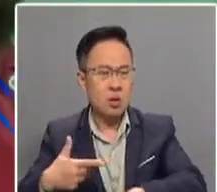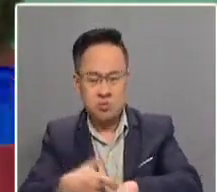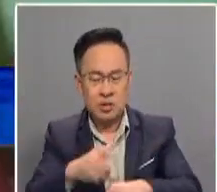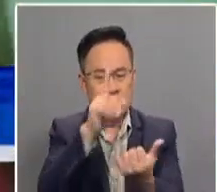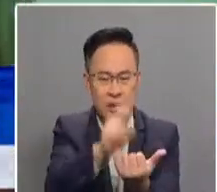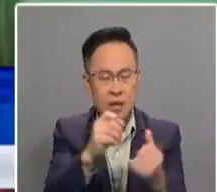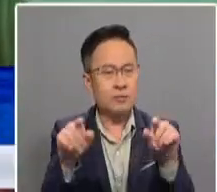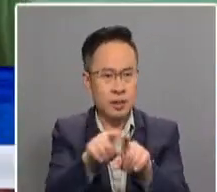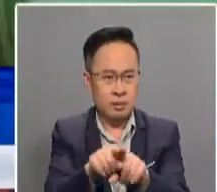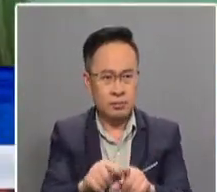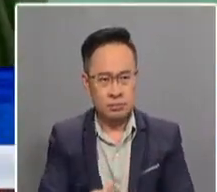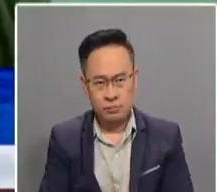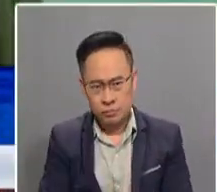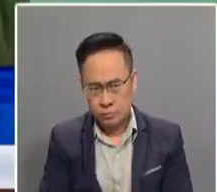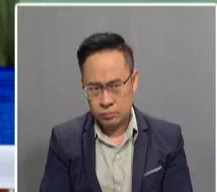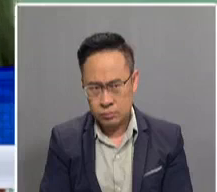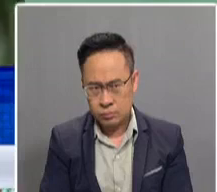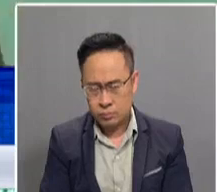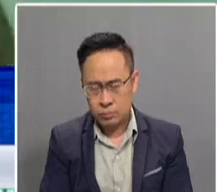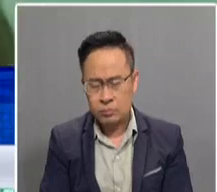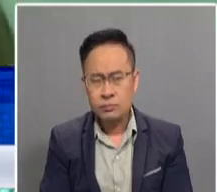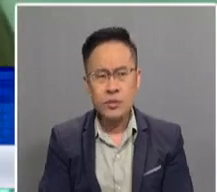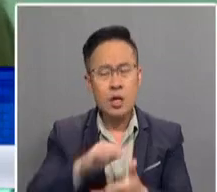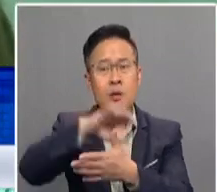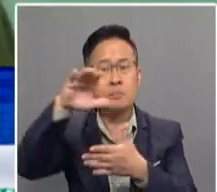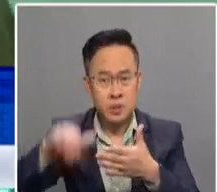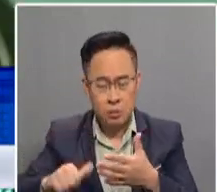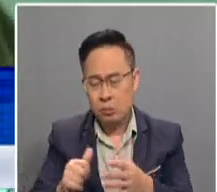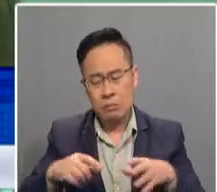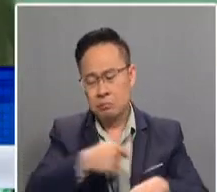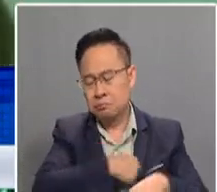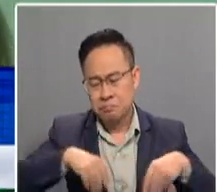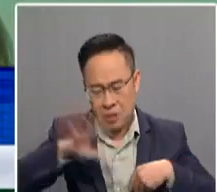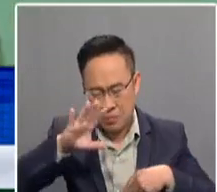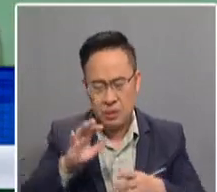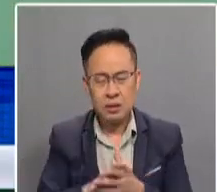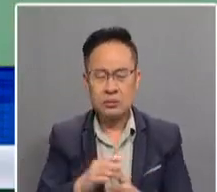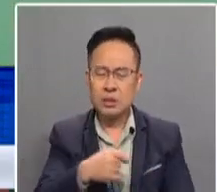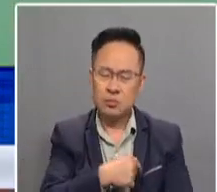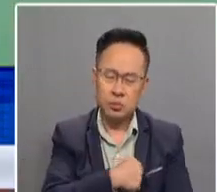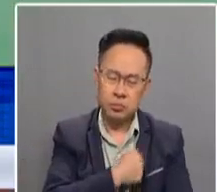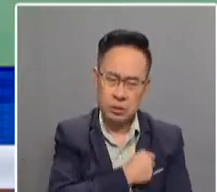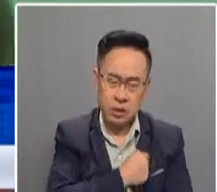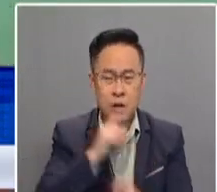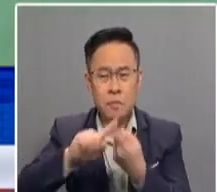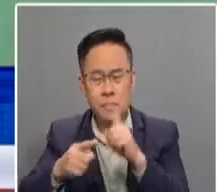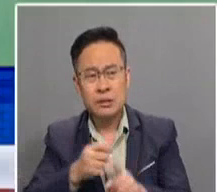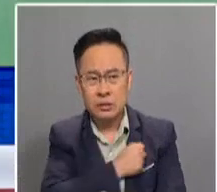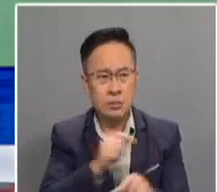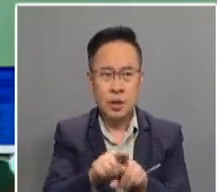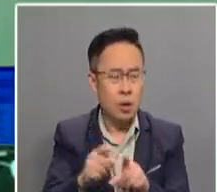น้องเพื่อนฝูงก็ไม่มีใครรับได้อยากให้ตำรวจดำเนินการยังไง ประหาร ประหารเลยค่ะถ้าถามจากเพื่อน